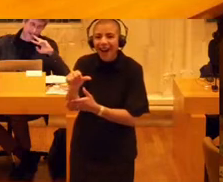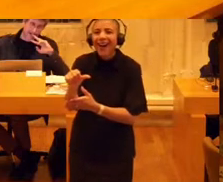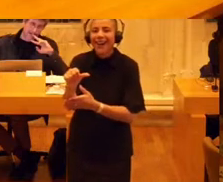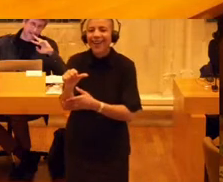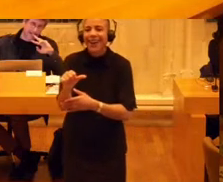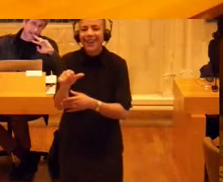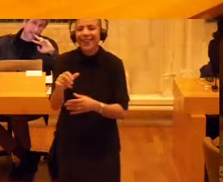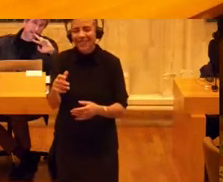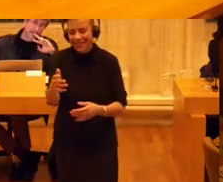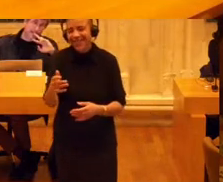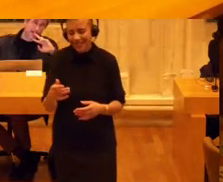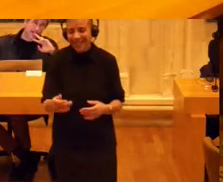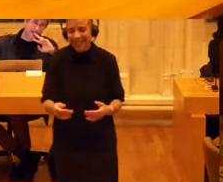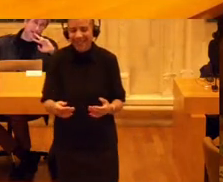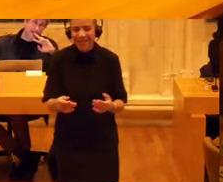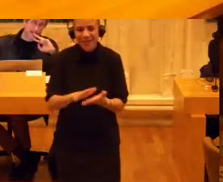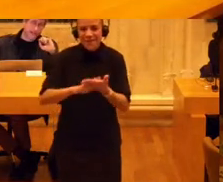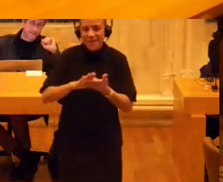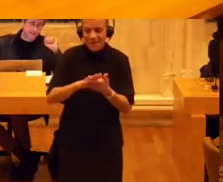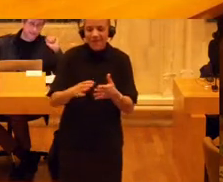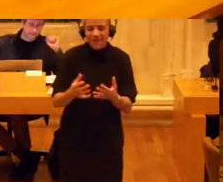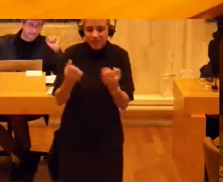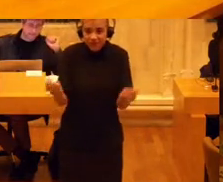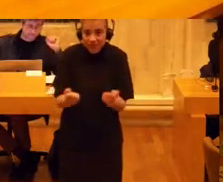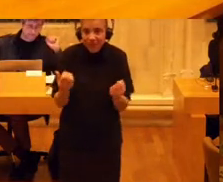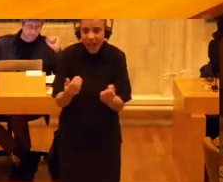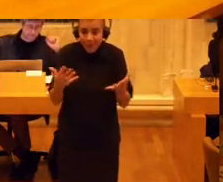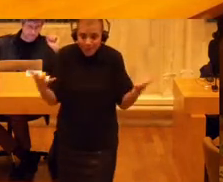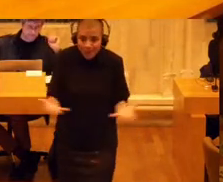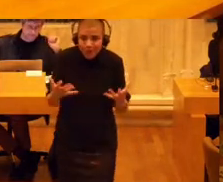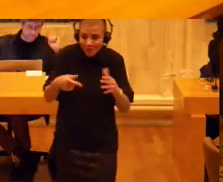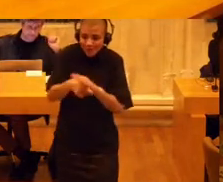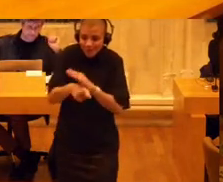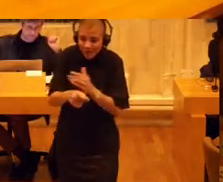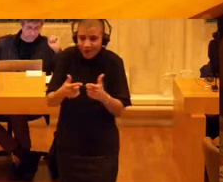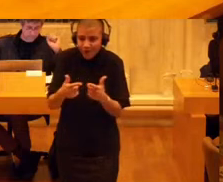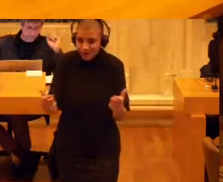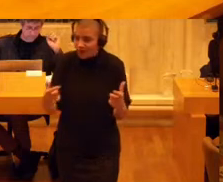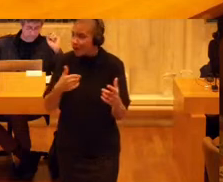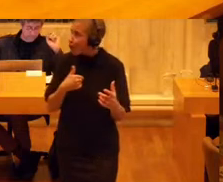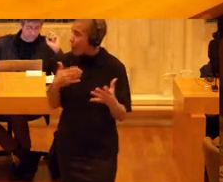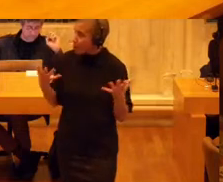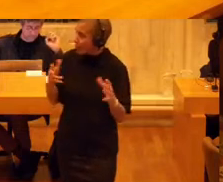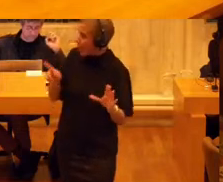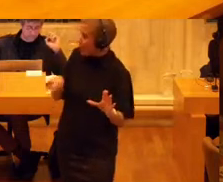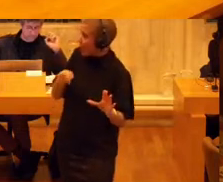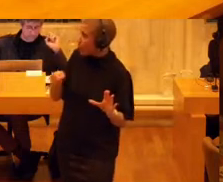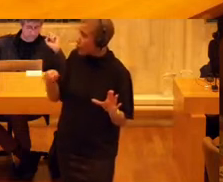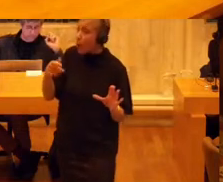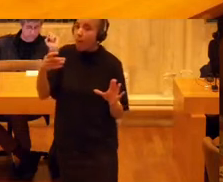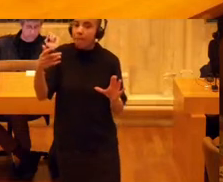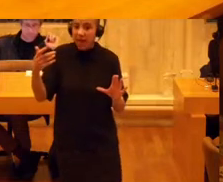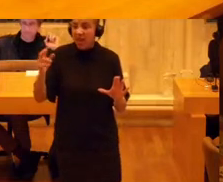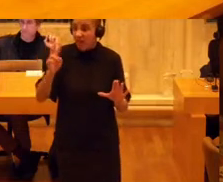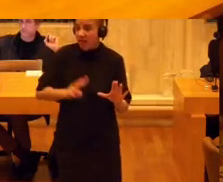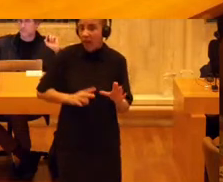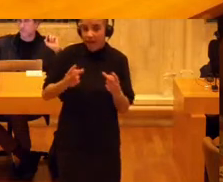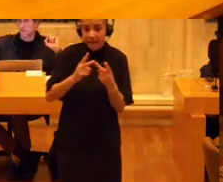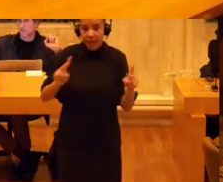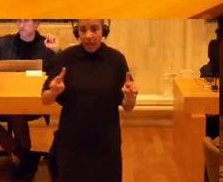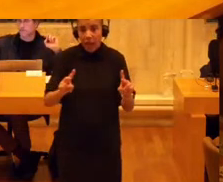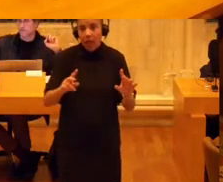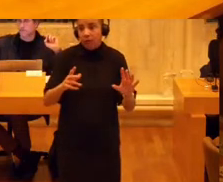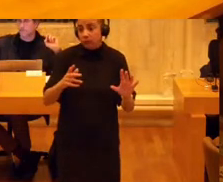de loisirs pour recruter, qui est un problème sur toute la ville? Est-ce que ça veut dire qu'il y